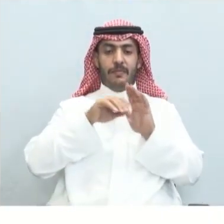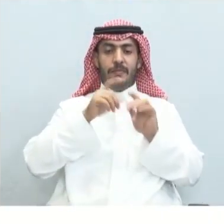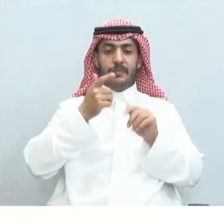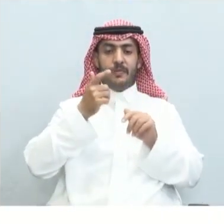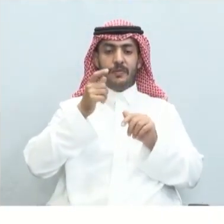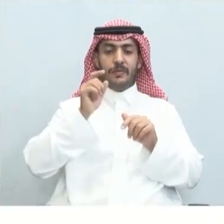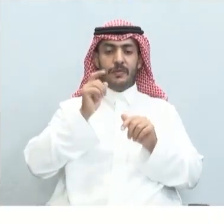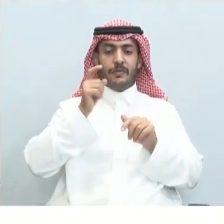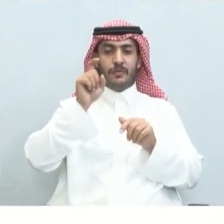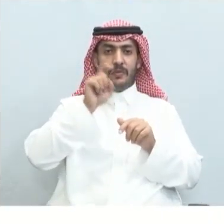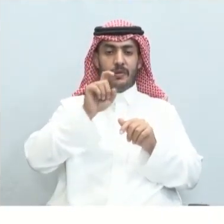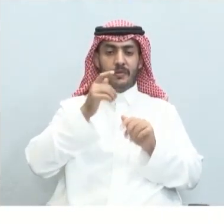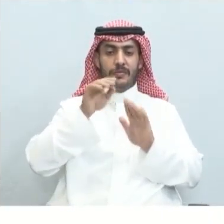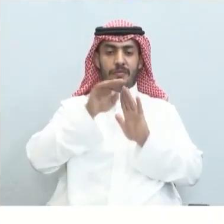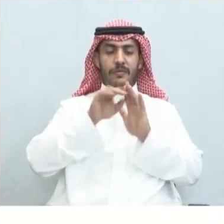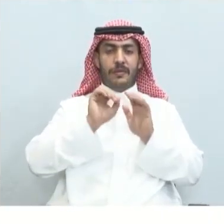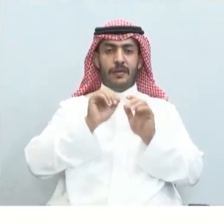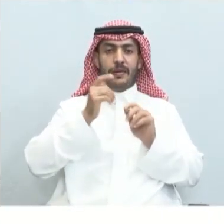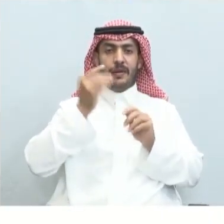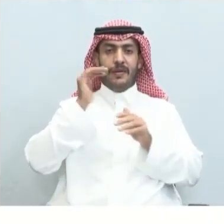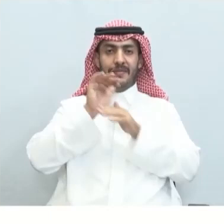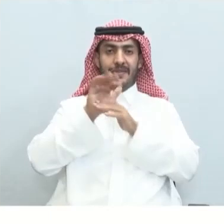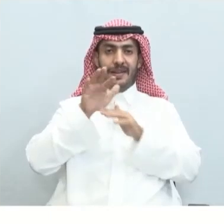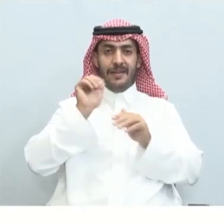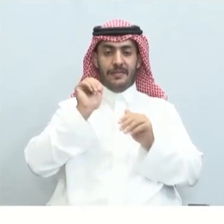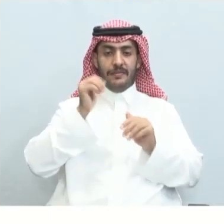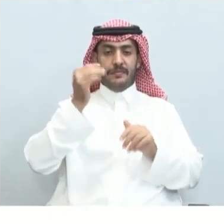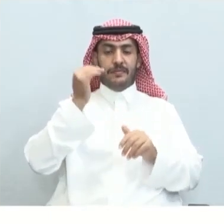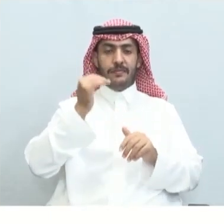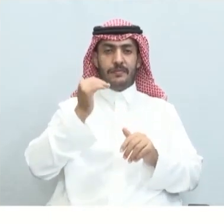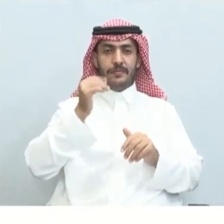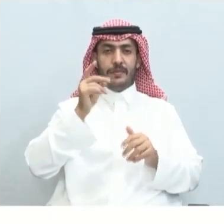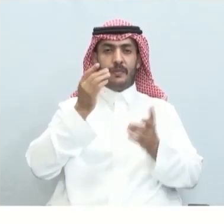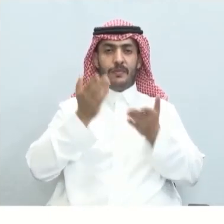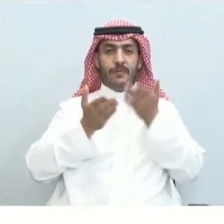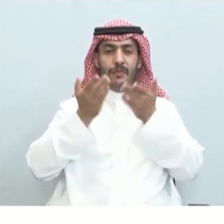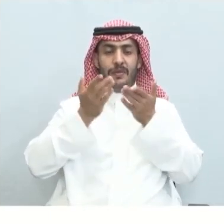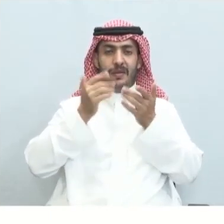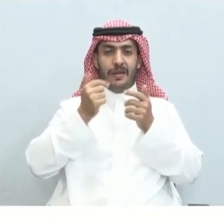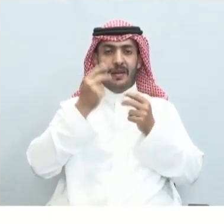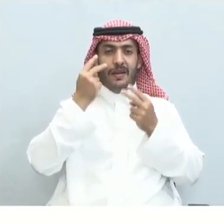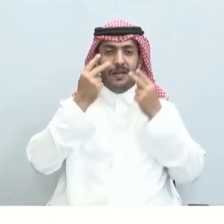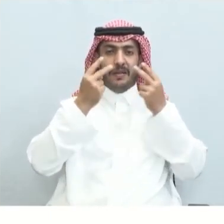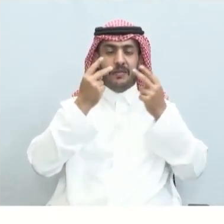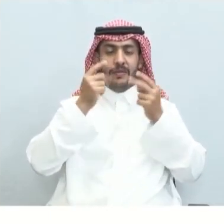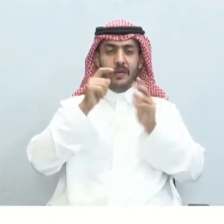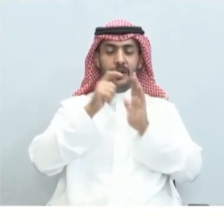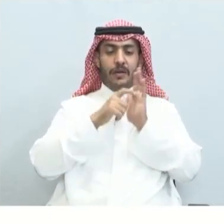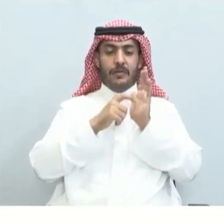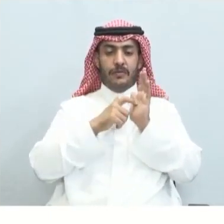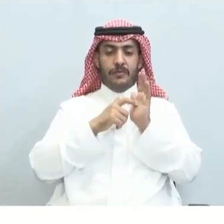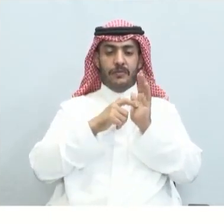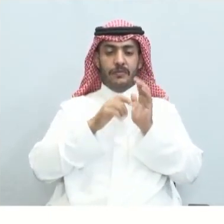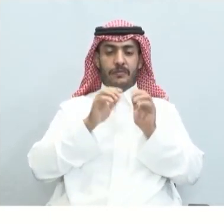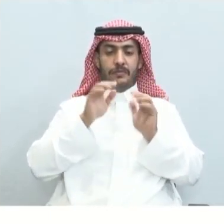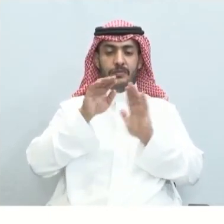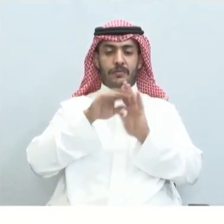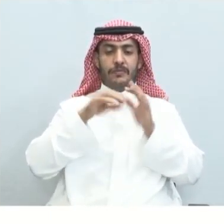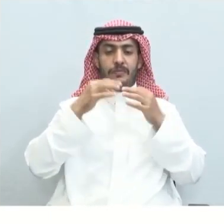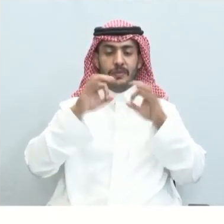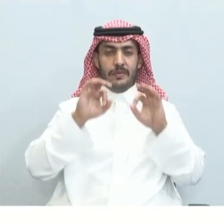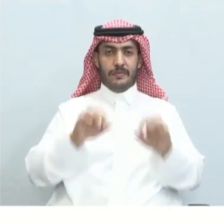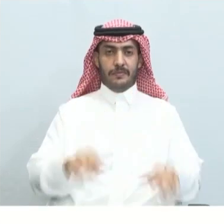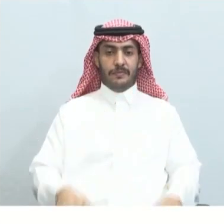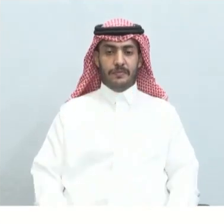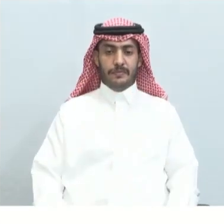يجيب عنها وتطرقنا لا في الحصه الماضيه المقارنه بين النظريات والقوانين وتعرفنا عليه